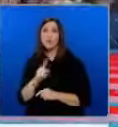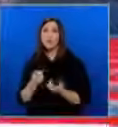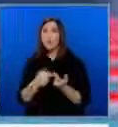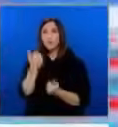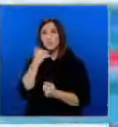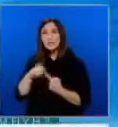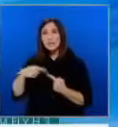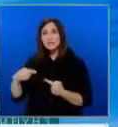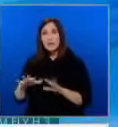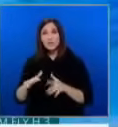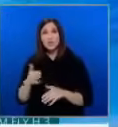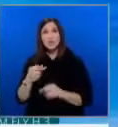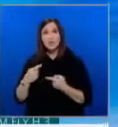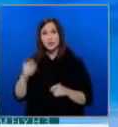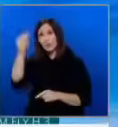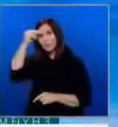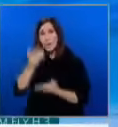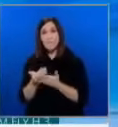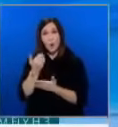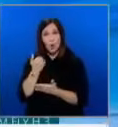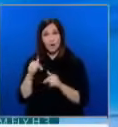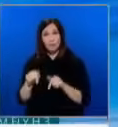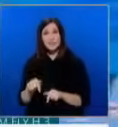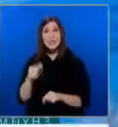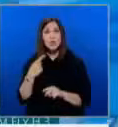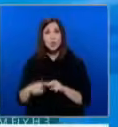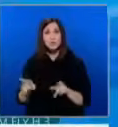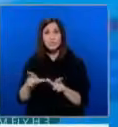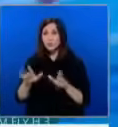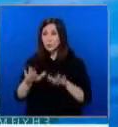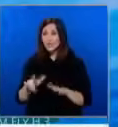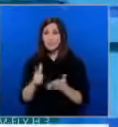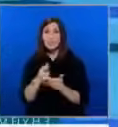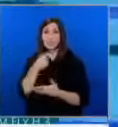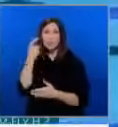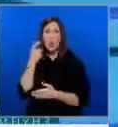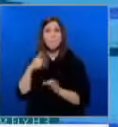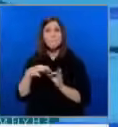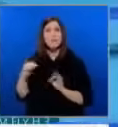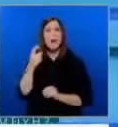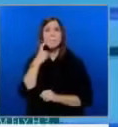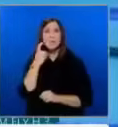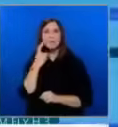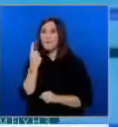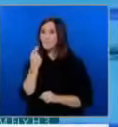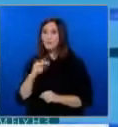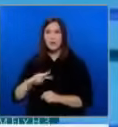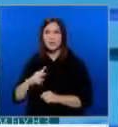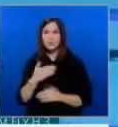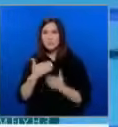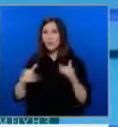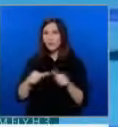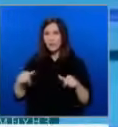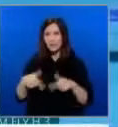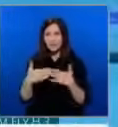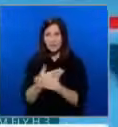развиха нещата за другите българи по-рано днес. Йосиф Миладинов остана 17-ти на 100 метра бътърфлай и е първа резерва за